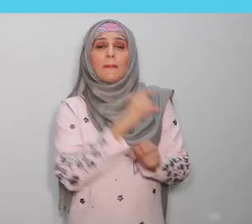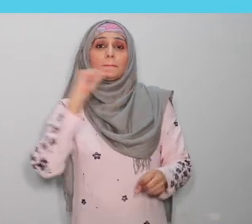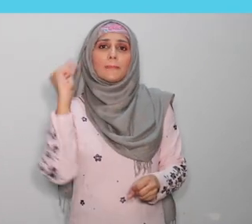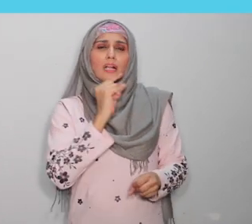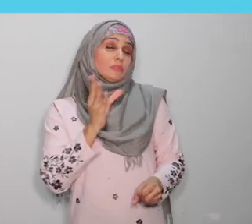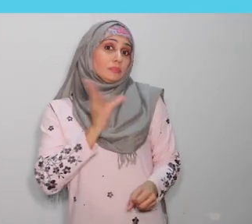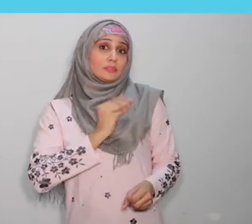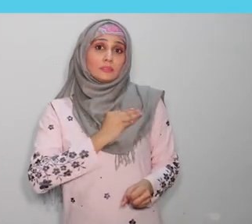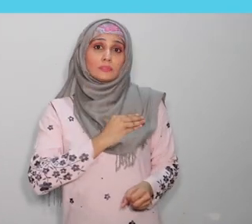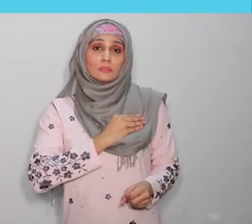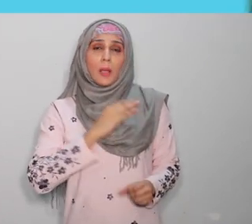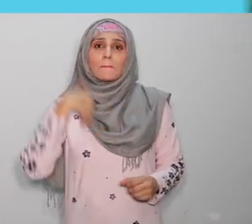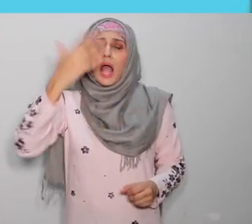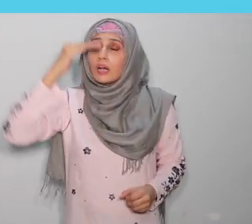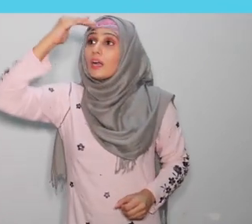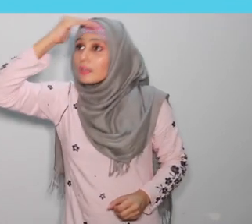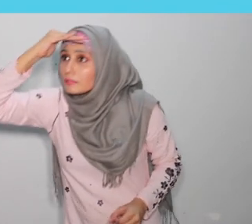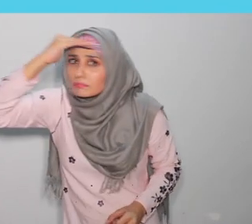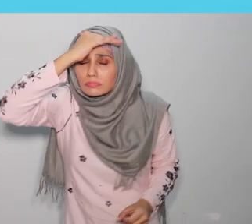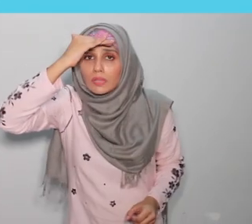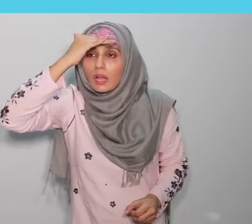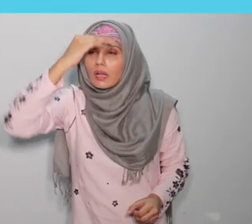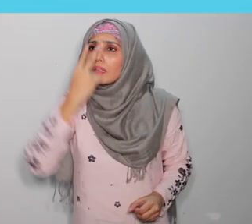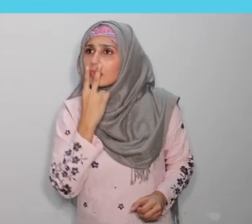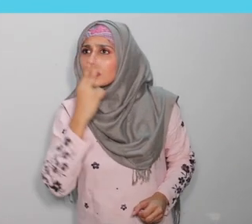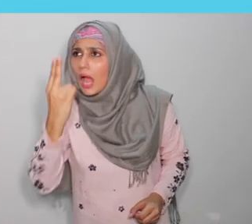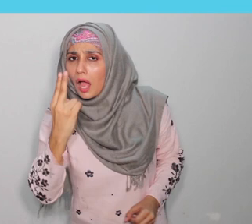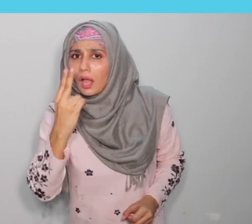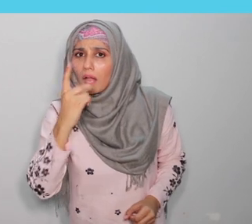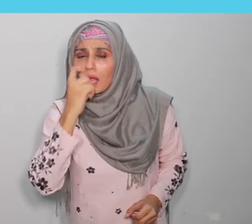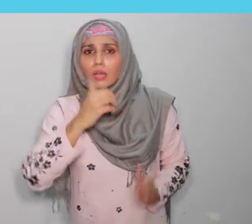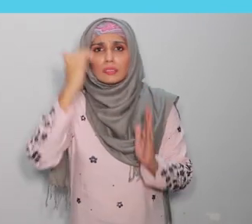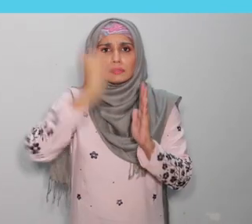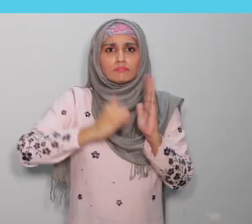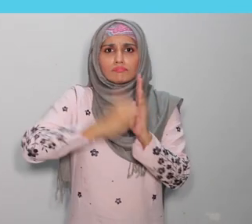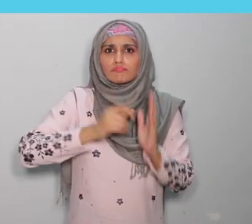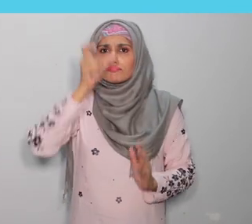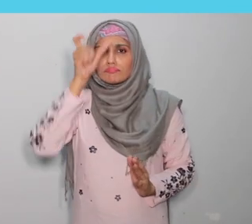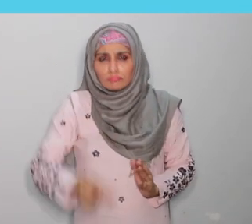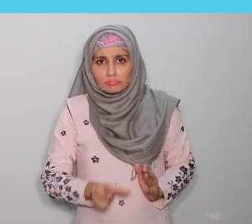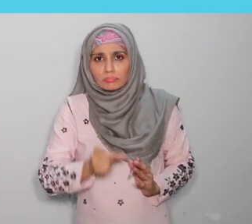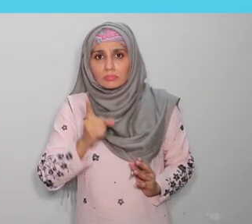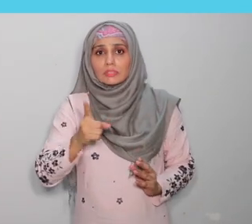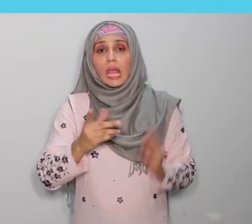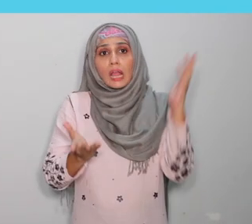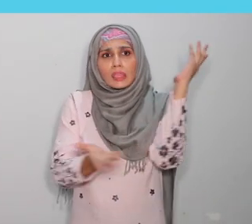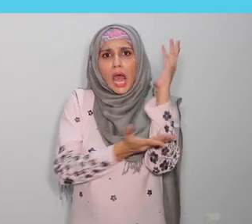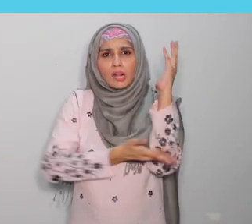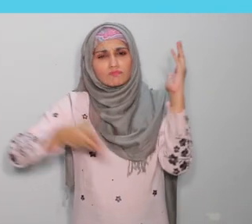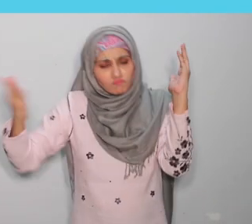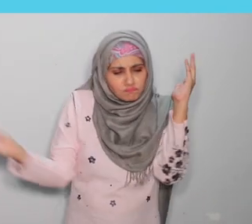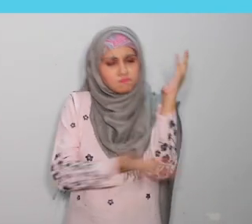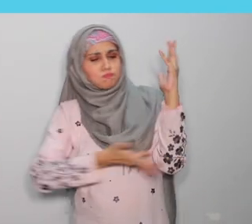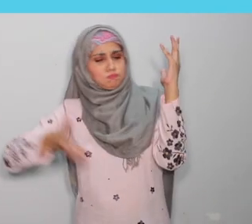मक्खियों ने घर से बाहर झाल को देखा कि एक लकड़हारा उनका